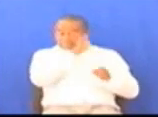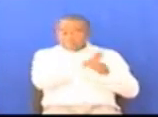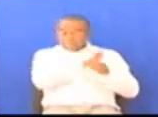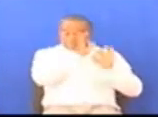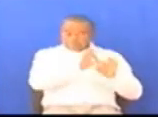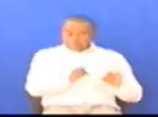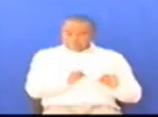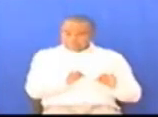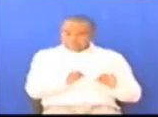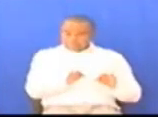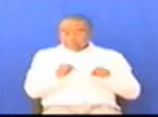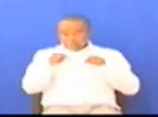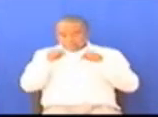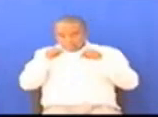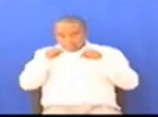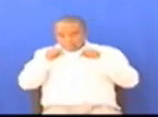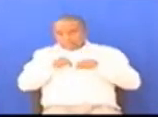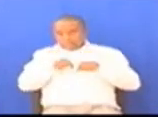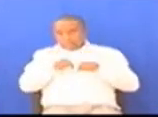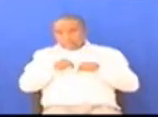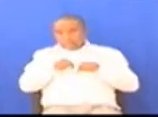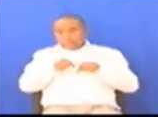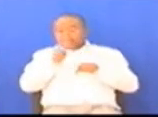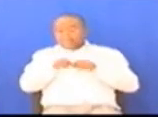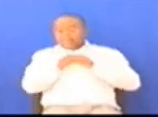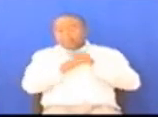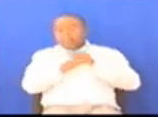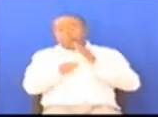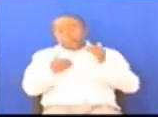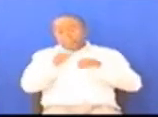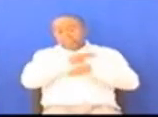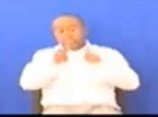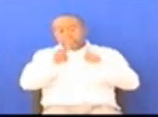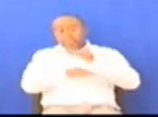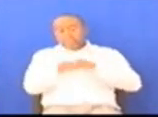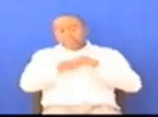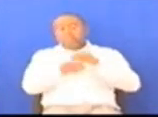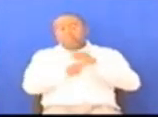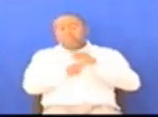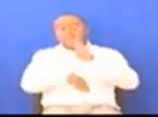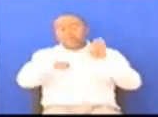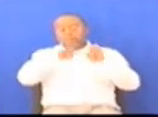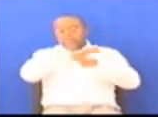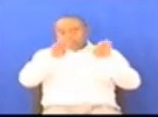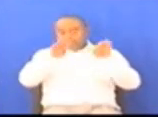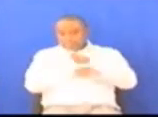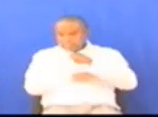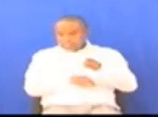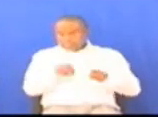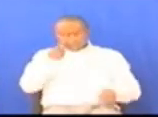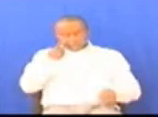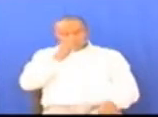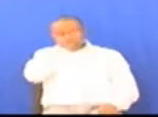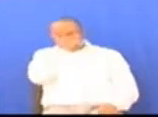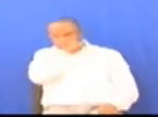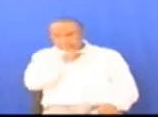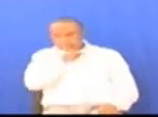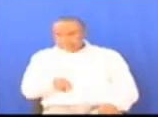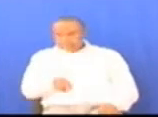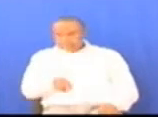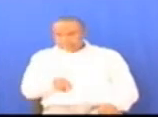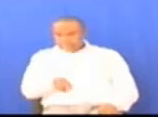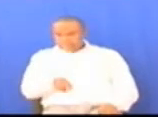na hapa mbele yangu mheshimiwa ninaye makamu mwenyekiti wa chama, naibu katibu mkuu wa chama. Nimejaribu kumuuliza hapa,